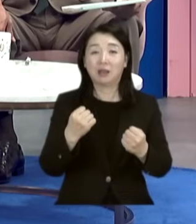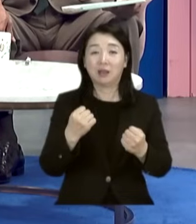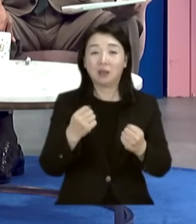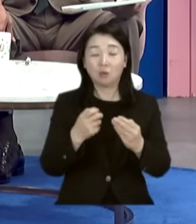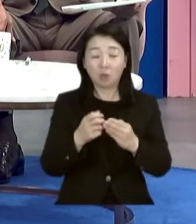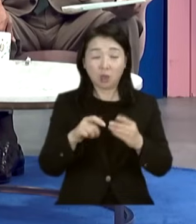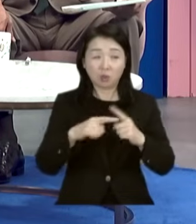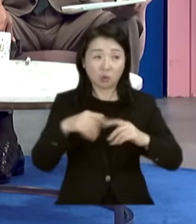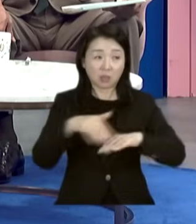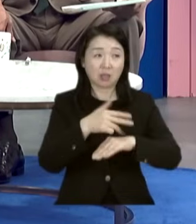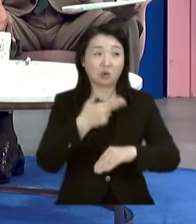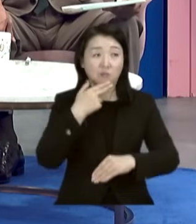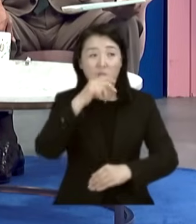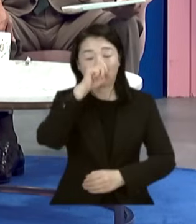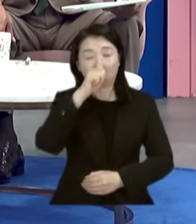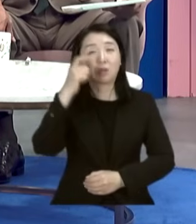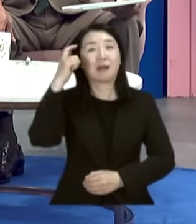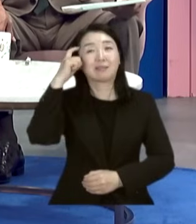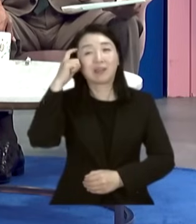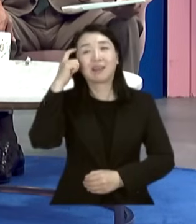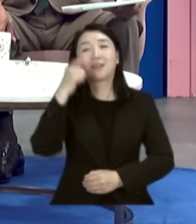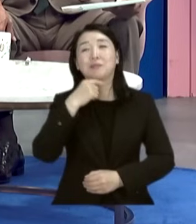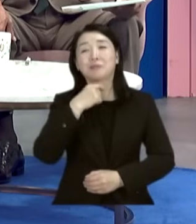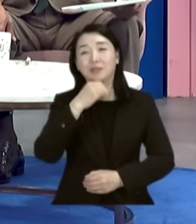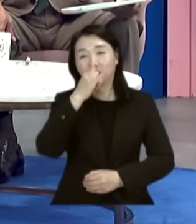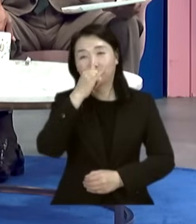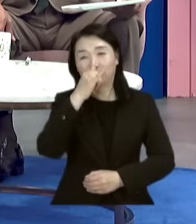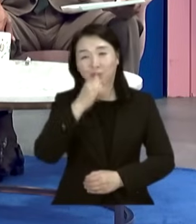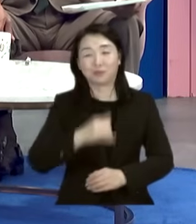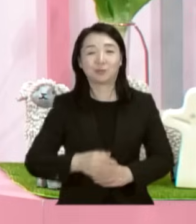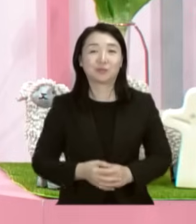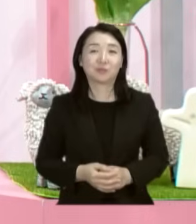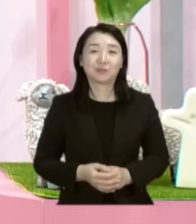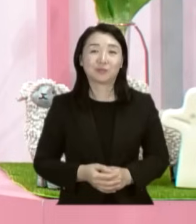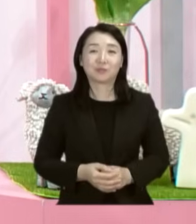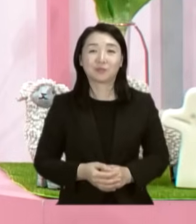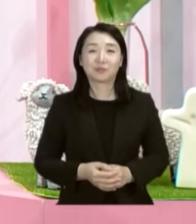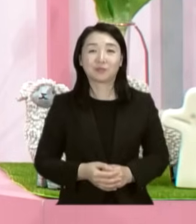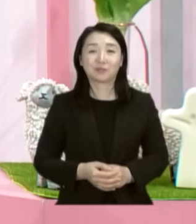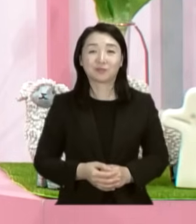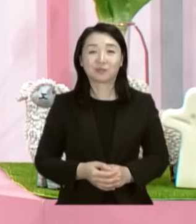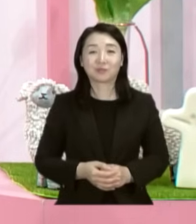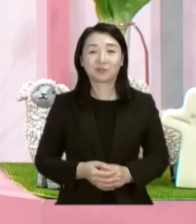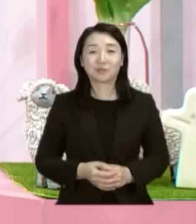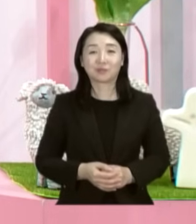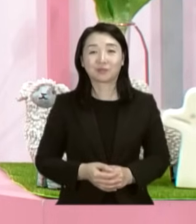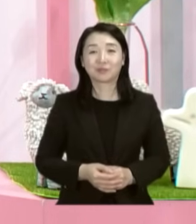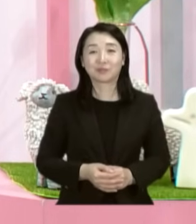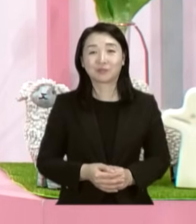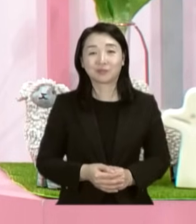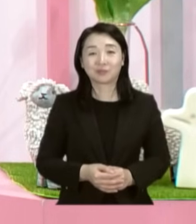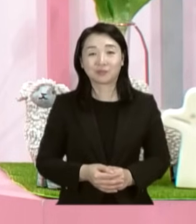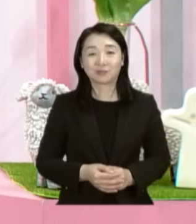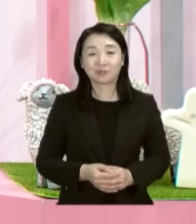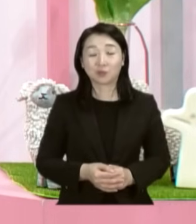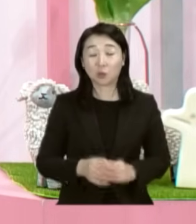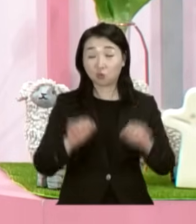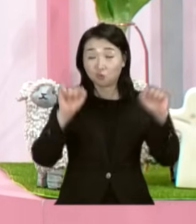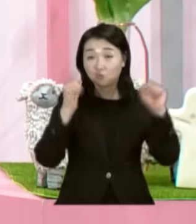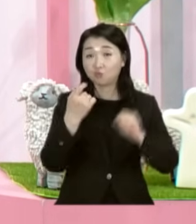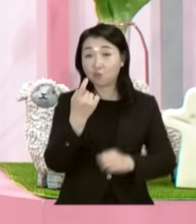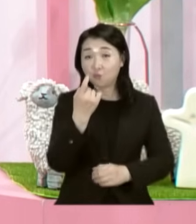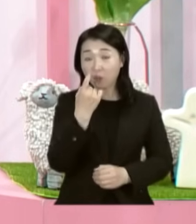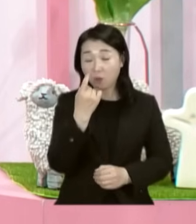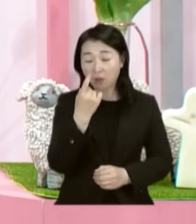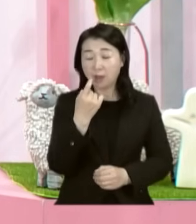더 좋다고 느꼈던 그런 시기가 있었거든요 그럴가 있어요네 그렇게 하면서 이제 주지 수를